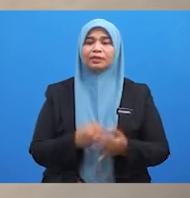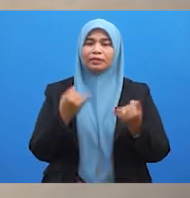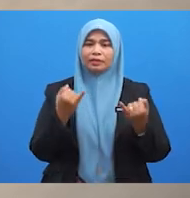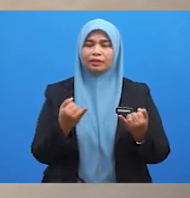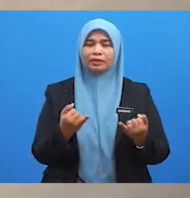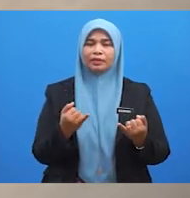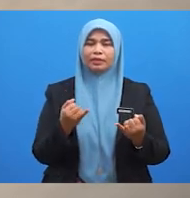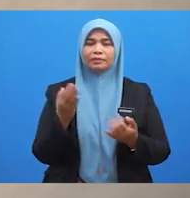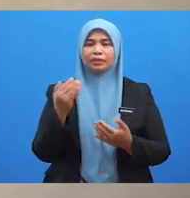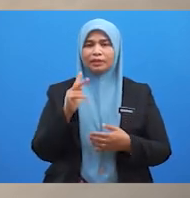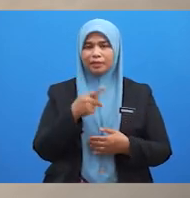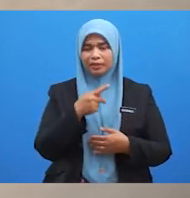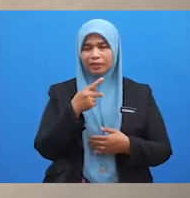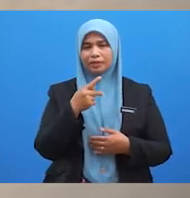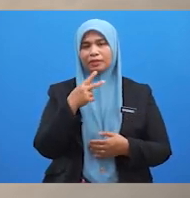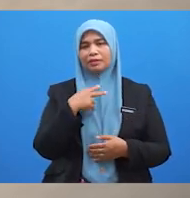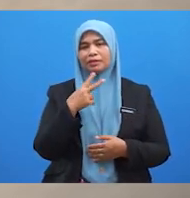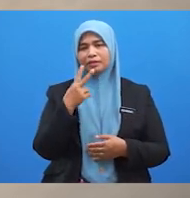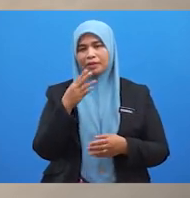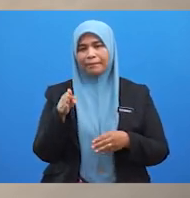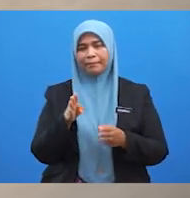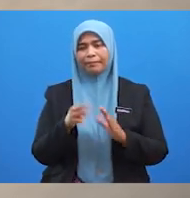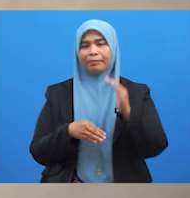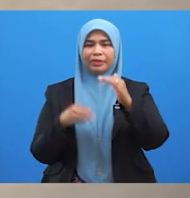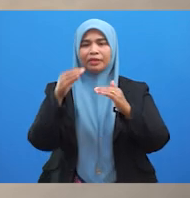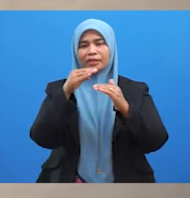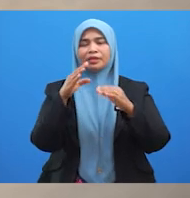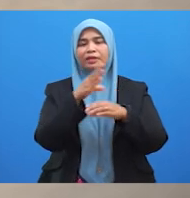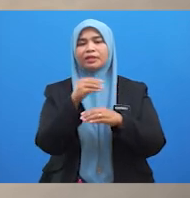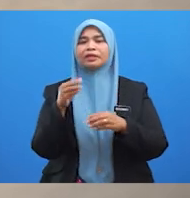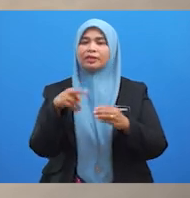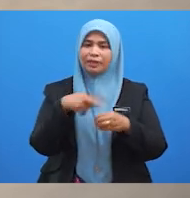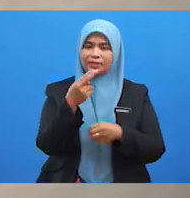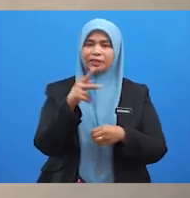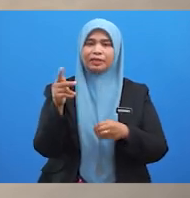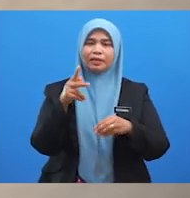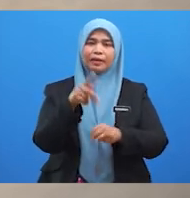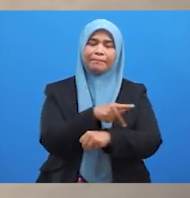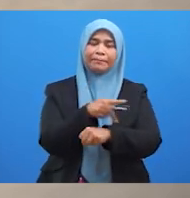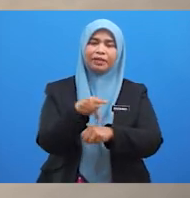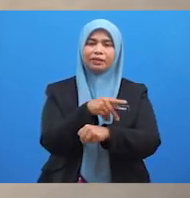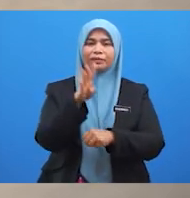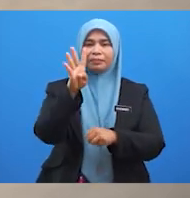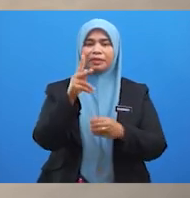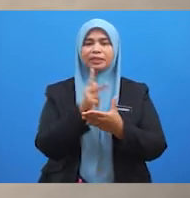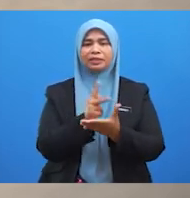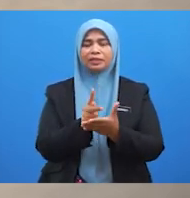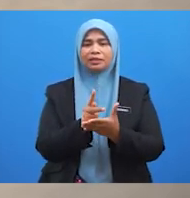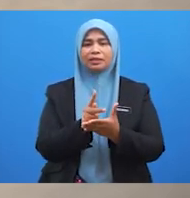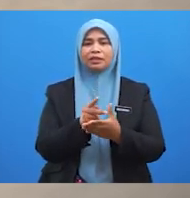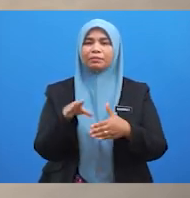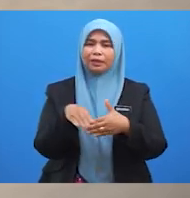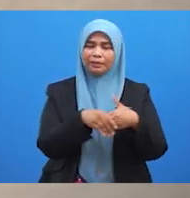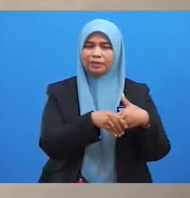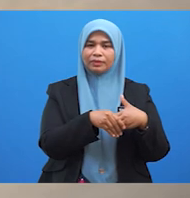Sekarang, marilah kita membina dan menghasilkan pantun empat kerat